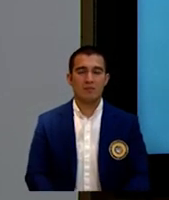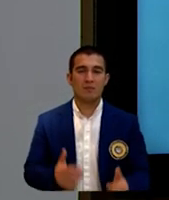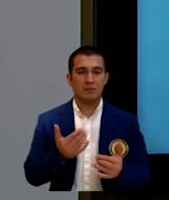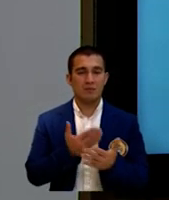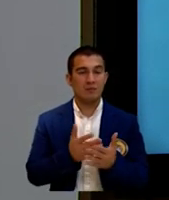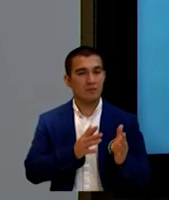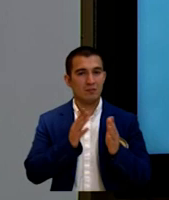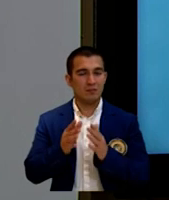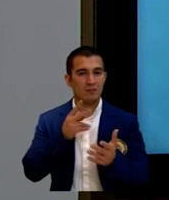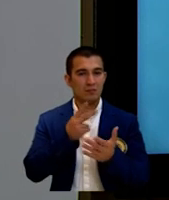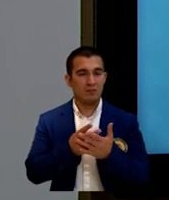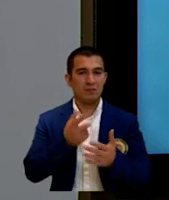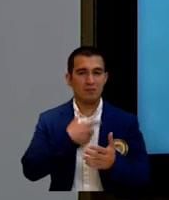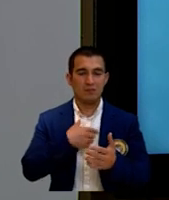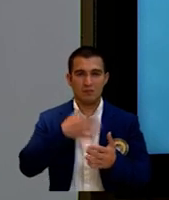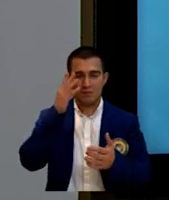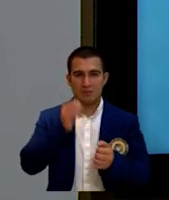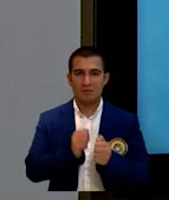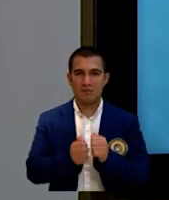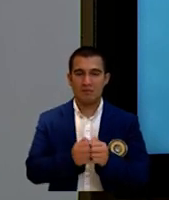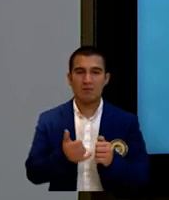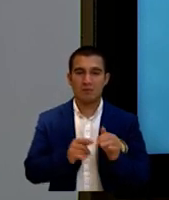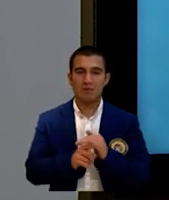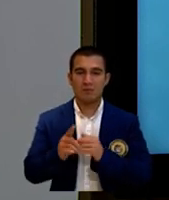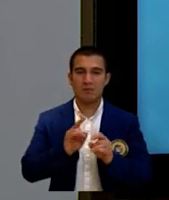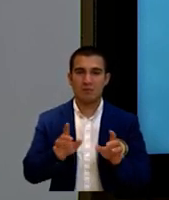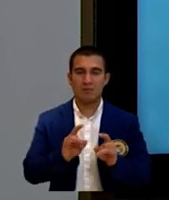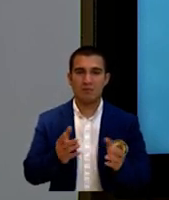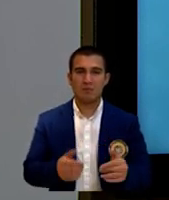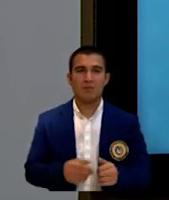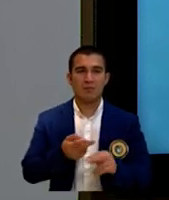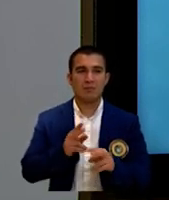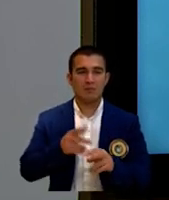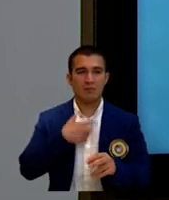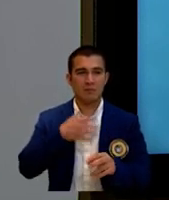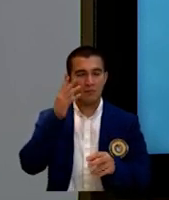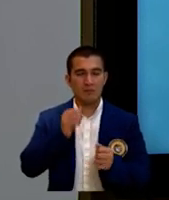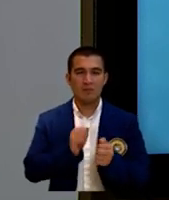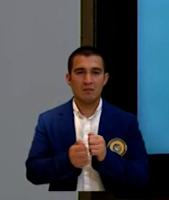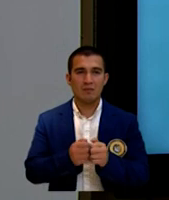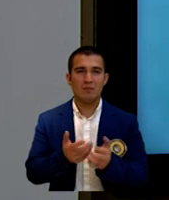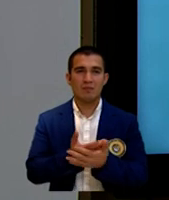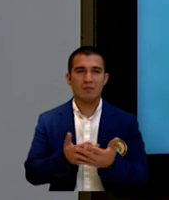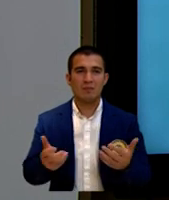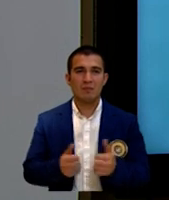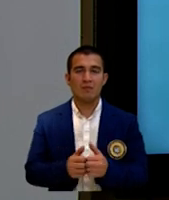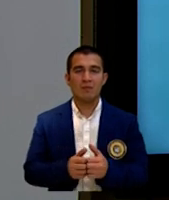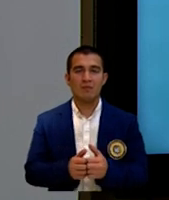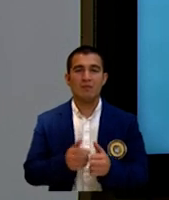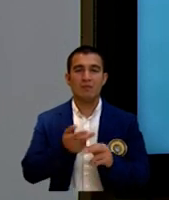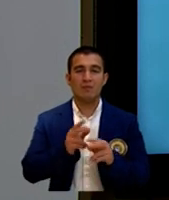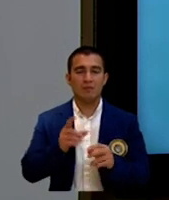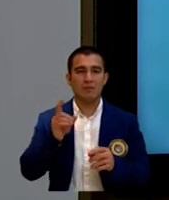Ana endi keling, mustahkamlash darsini boshlab olamiz. Mustahkamlashda biz bevosita fanlar